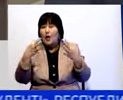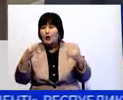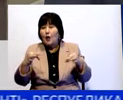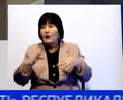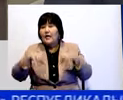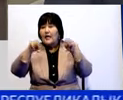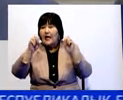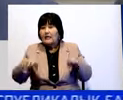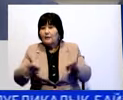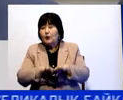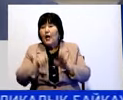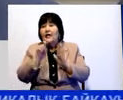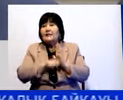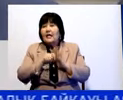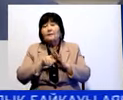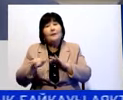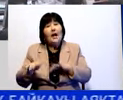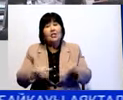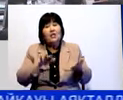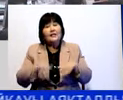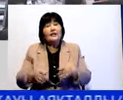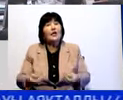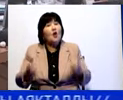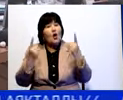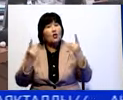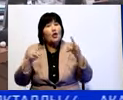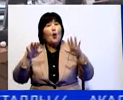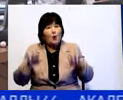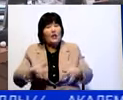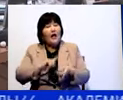кәсіби тұрғыдан сараптама жасайтын іргелі орталыққа айналуға тиіс.